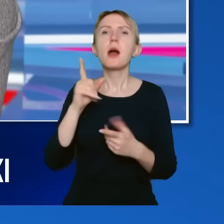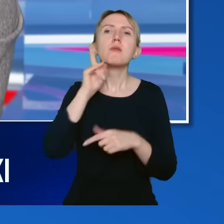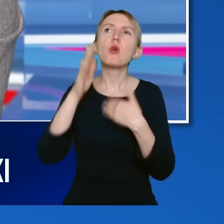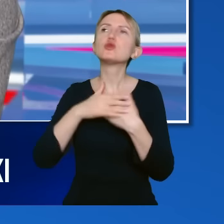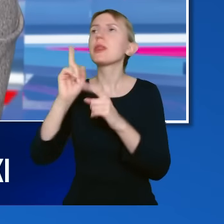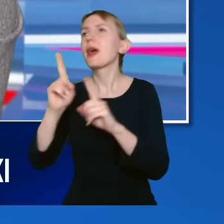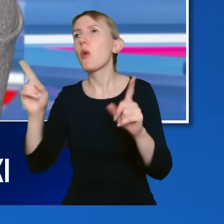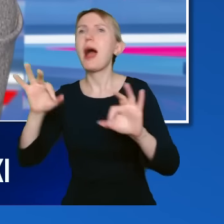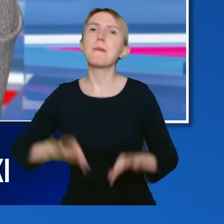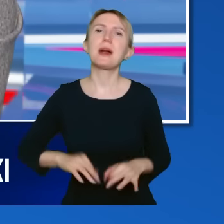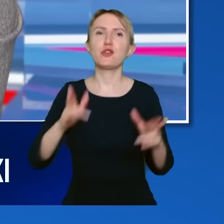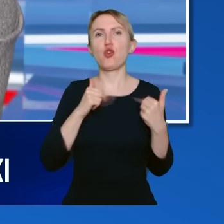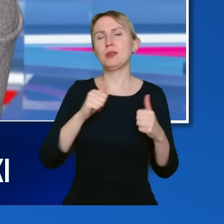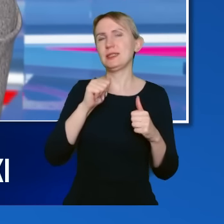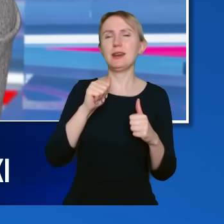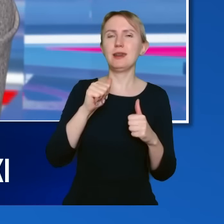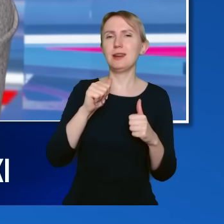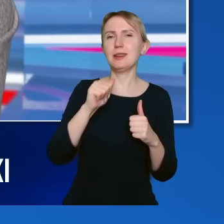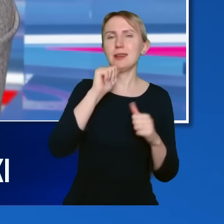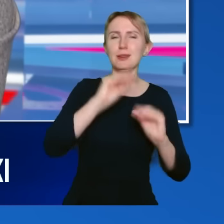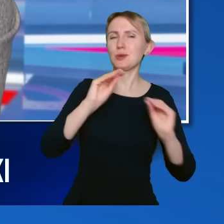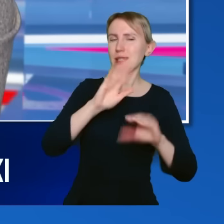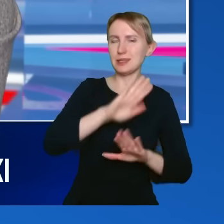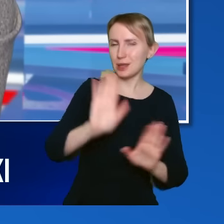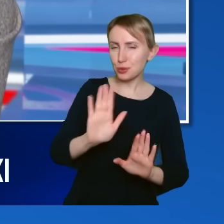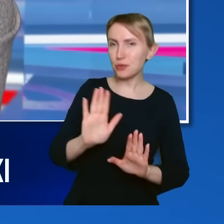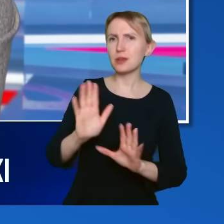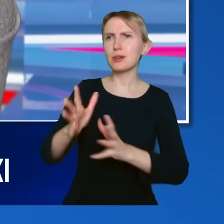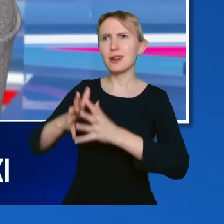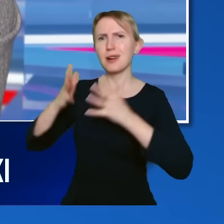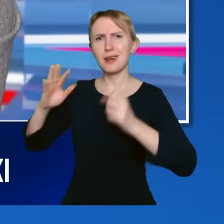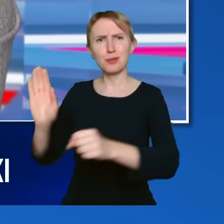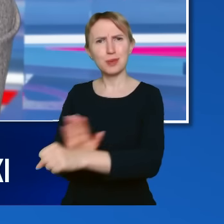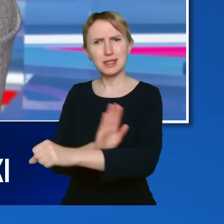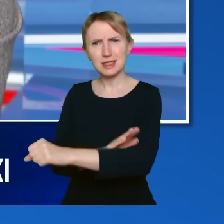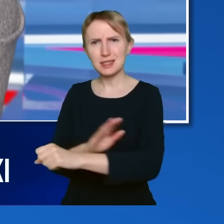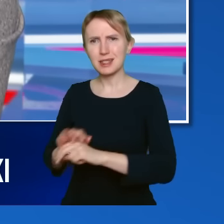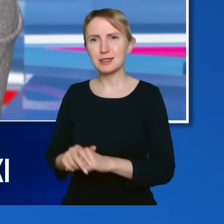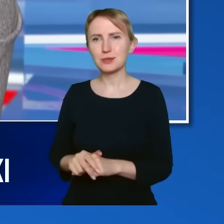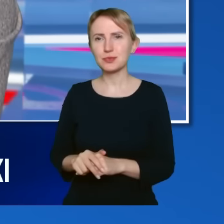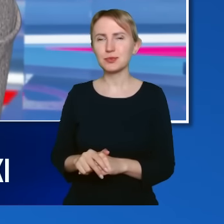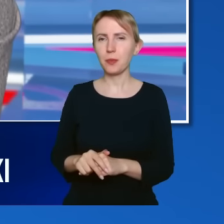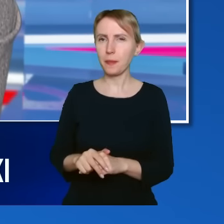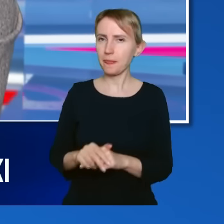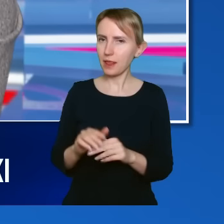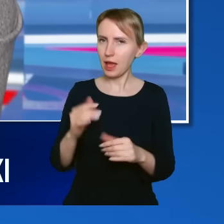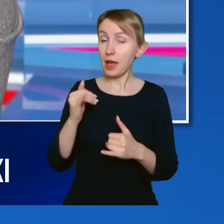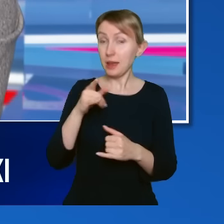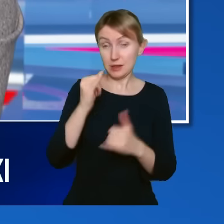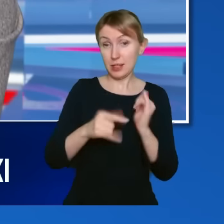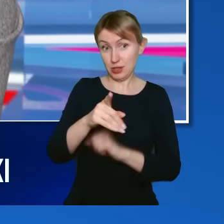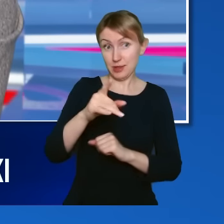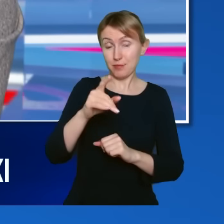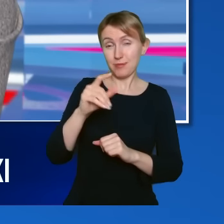nauczycielem, a pani w Komisji Edukacji Narodowej, ale mówimy o dużych biznesach i to takich bardzo newralgicznych. Jeżeli ta pani jest w